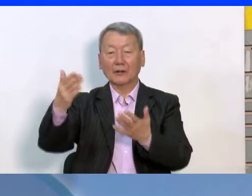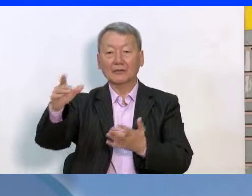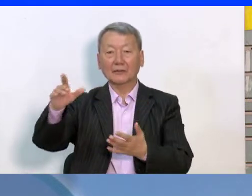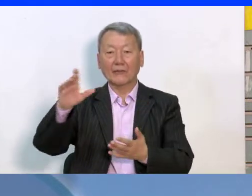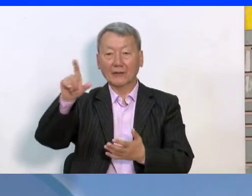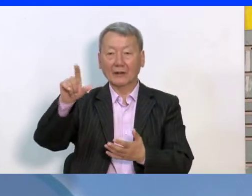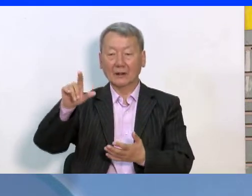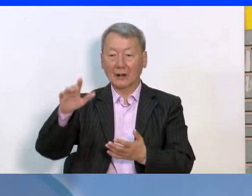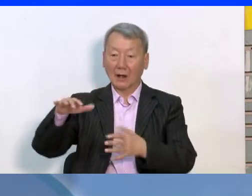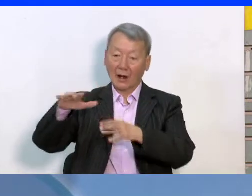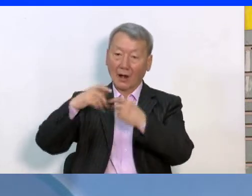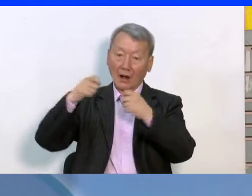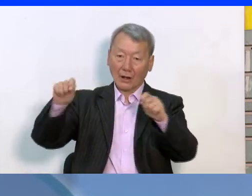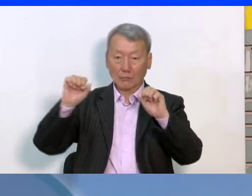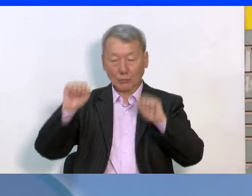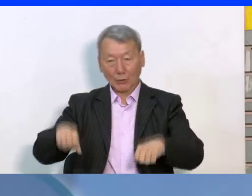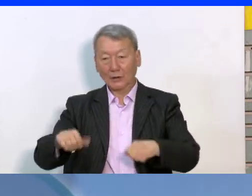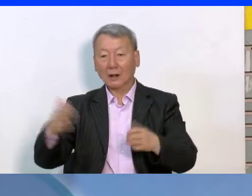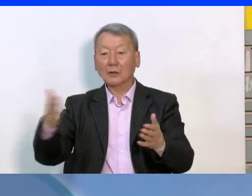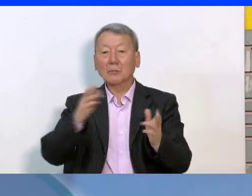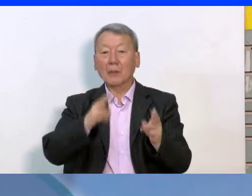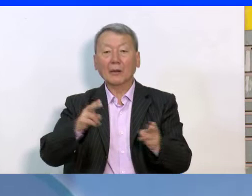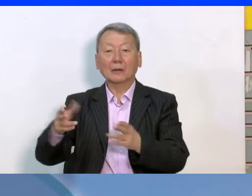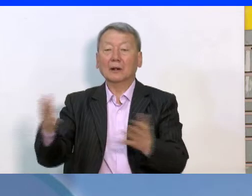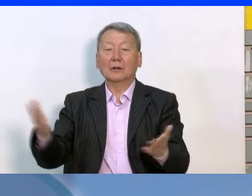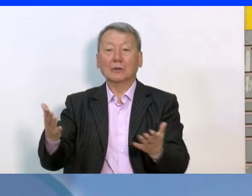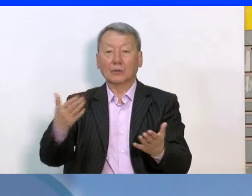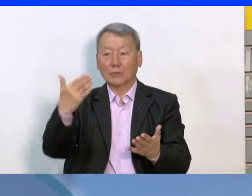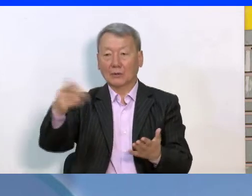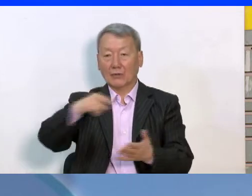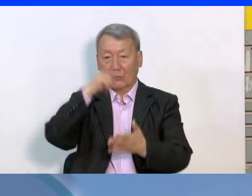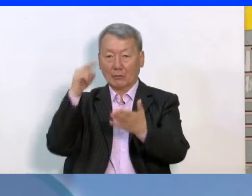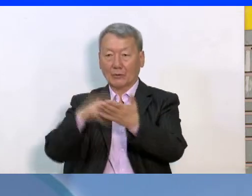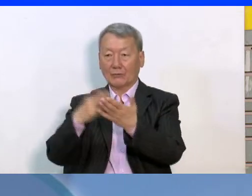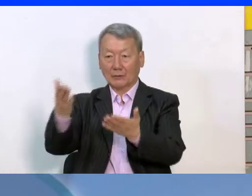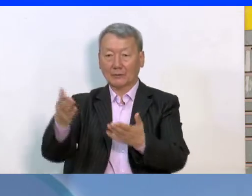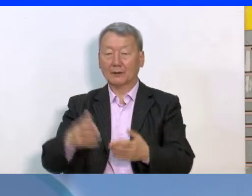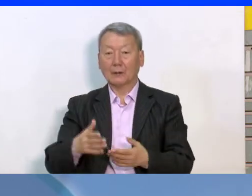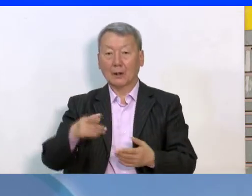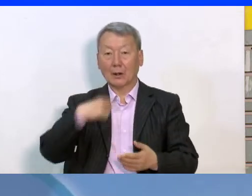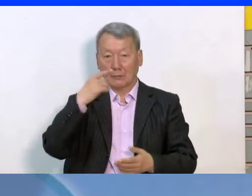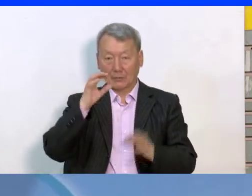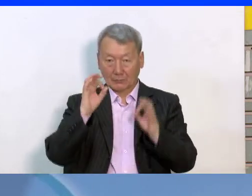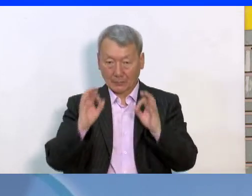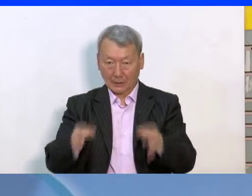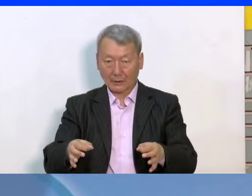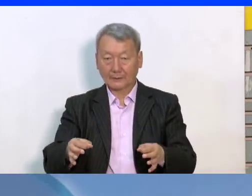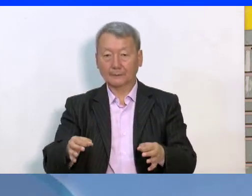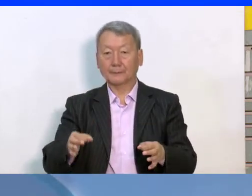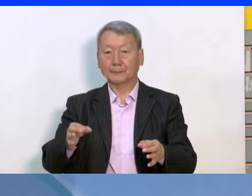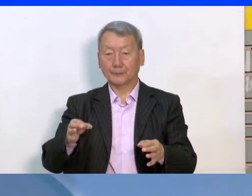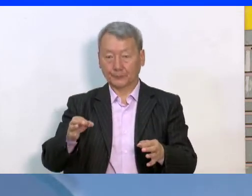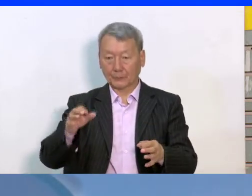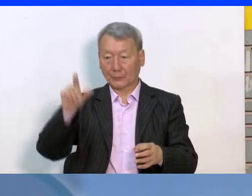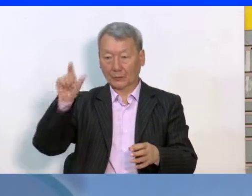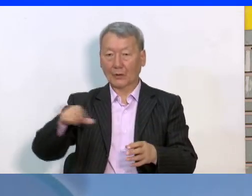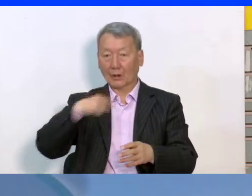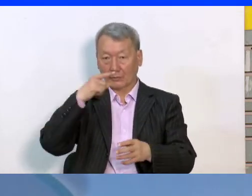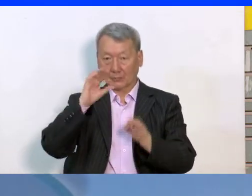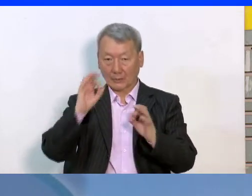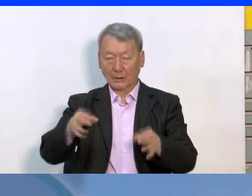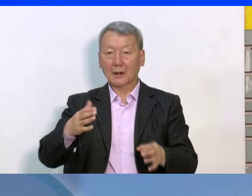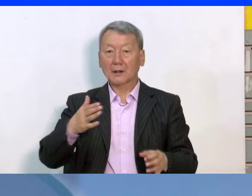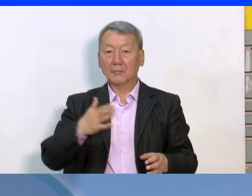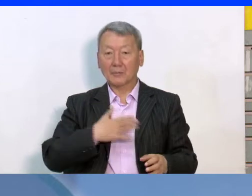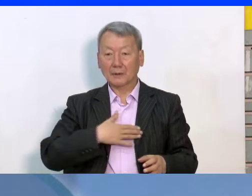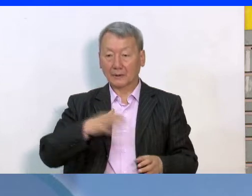Мал базарлар ачылабы, ачылса кандай тартип менен ишке ашырылат бул? Туура суроону берип атышат.